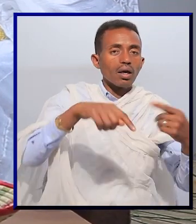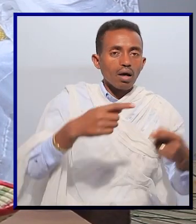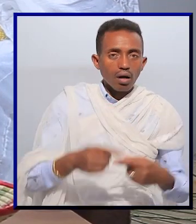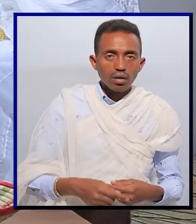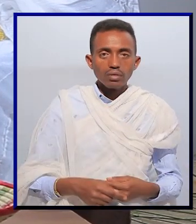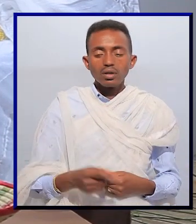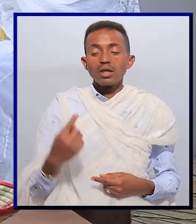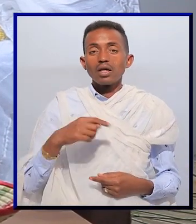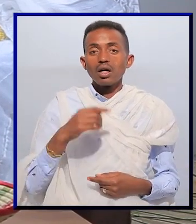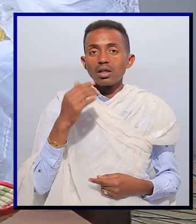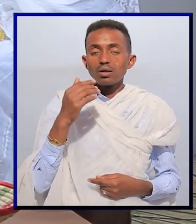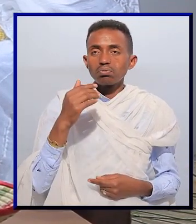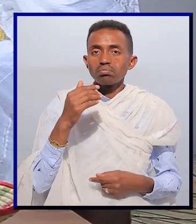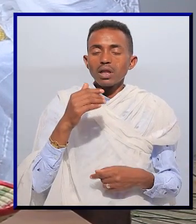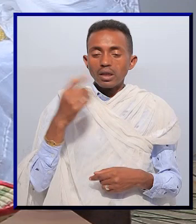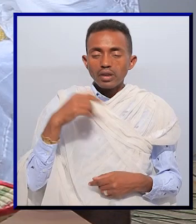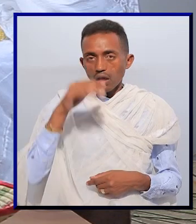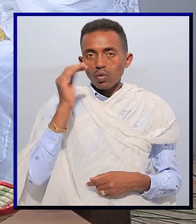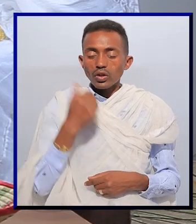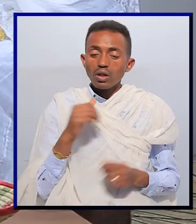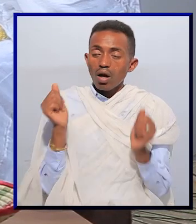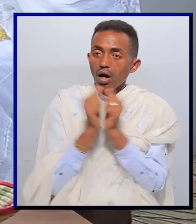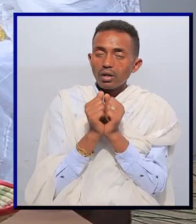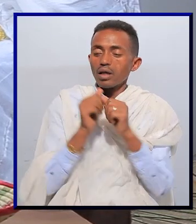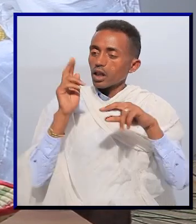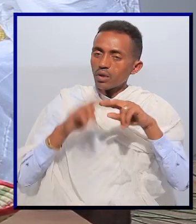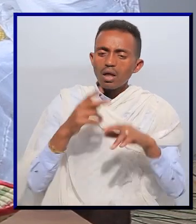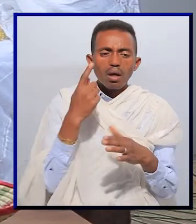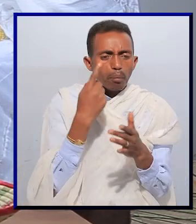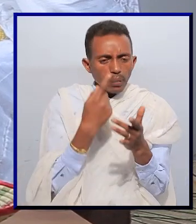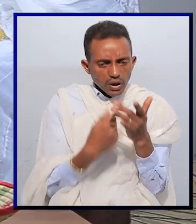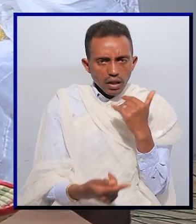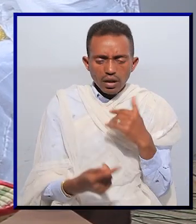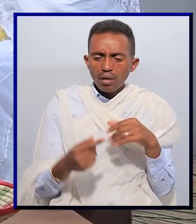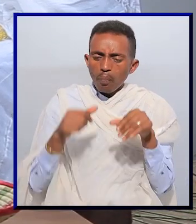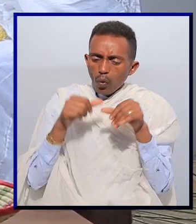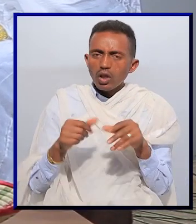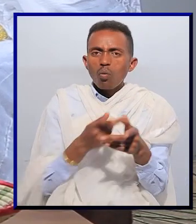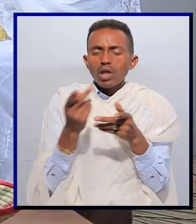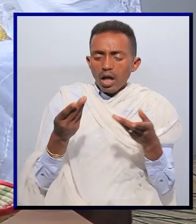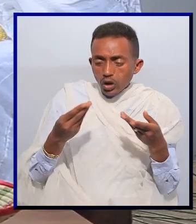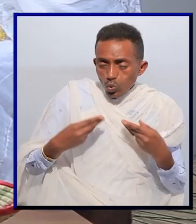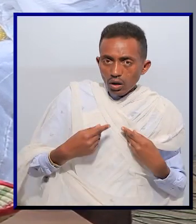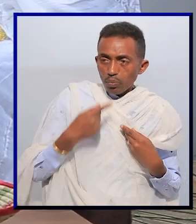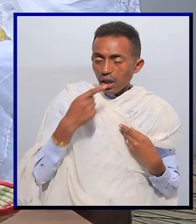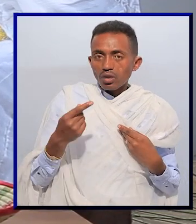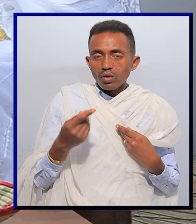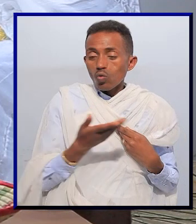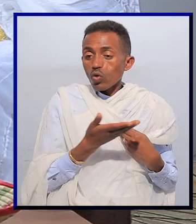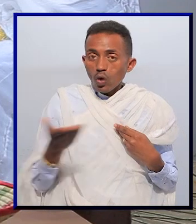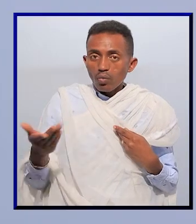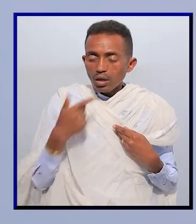እነዚህ አሁን ያልኳቸው ነገሮች ወደ ቤተክርስቲያን አካባቢ ሄዳ የኛ ኦርቶዶክስ ከሆነች አባቶች ጋር ሄዳ ጉዳዩን እንትን ብላ